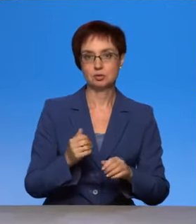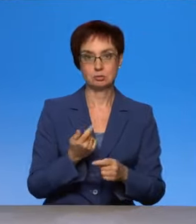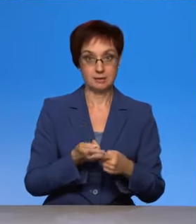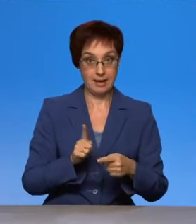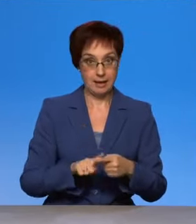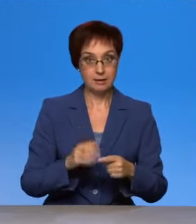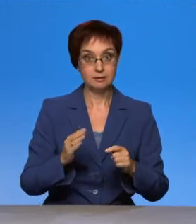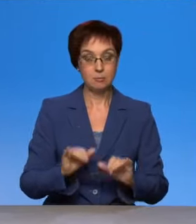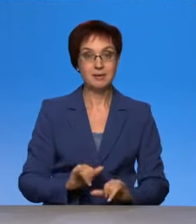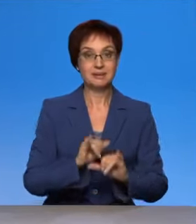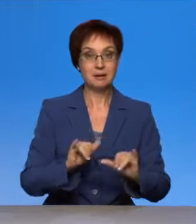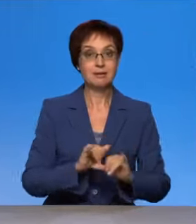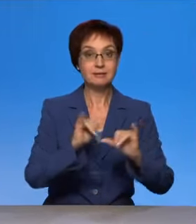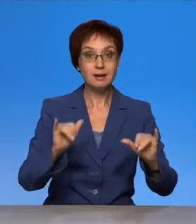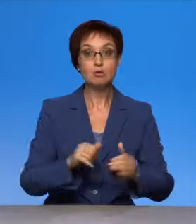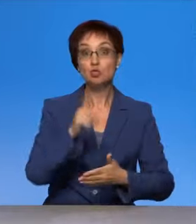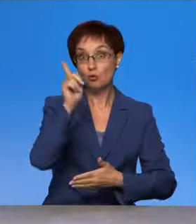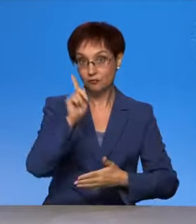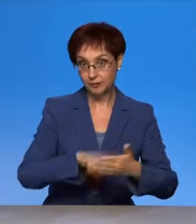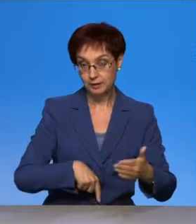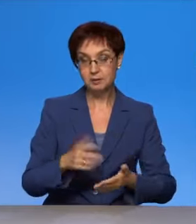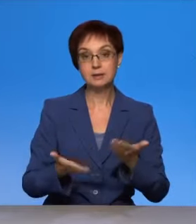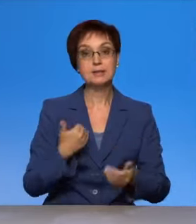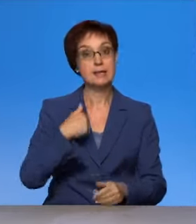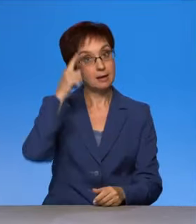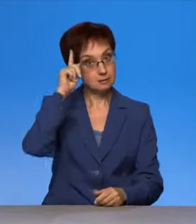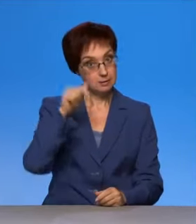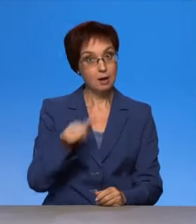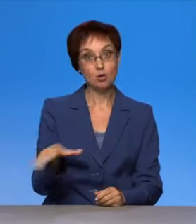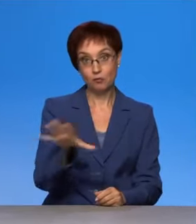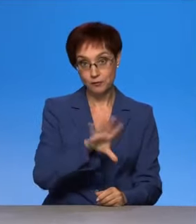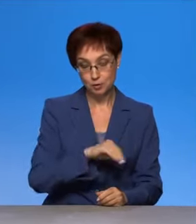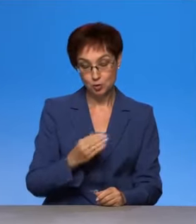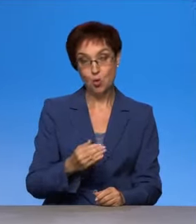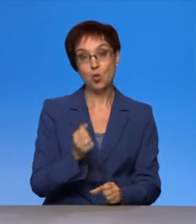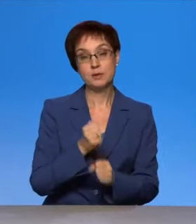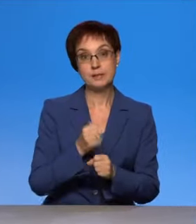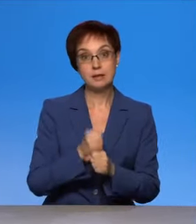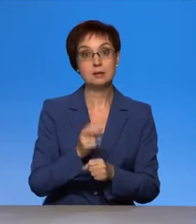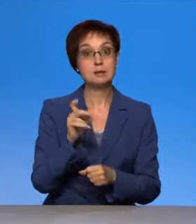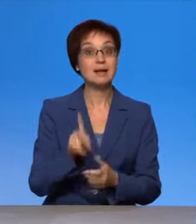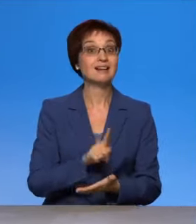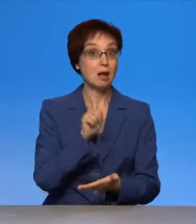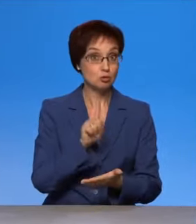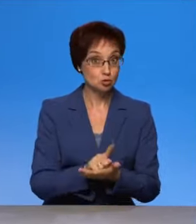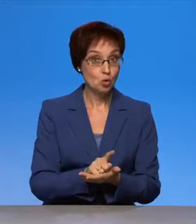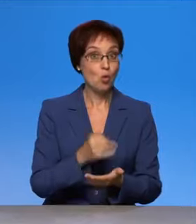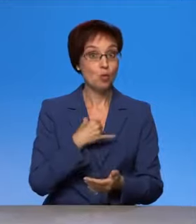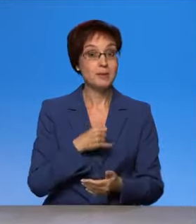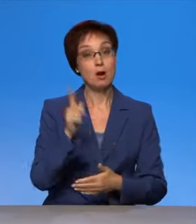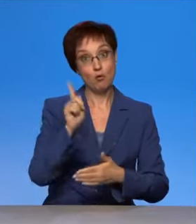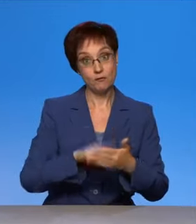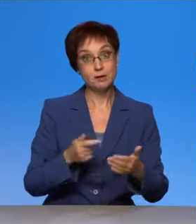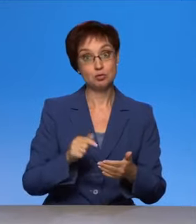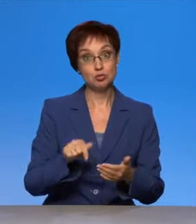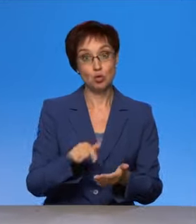нарастающую уверенность, да? Если я знаю, что все делается как должно, то у меня формируется уверенность, что оно и дальше будет так, как должно, а